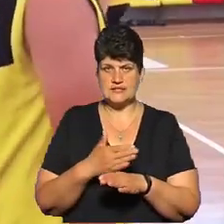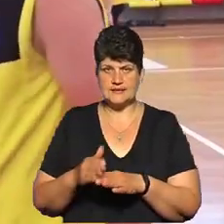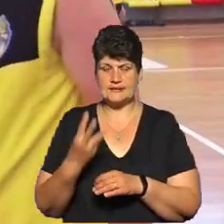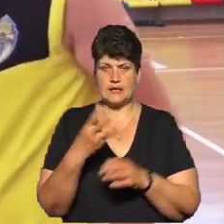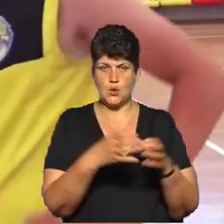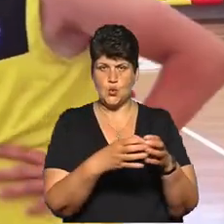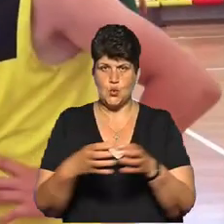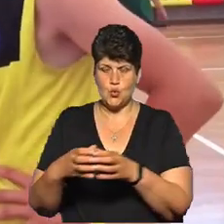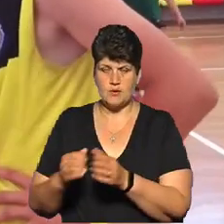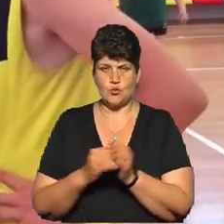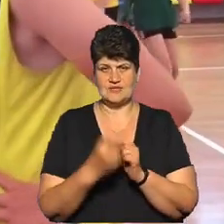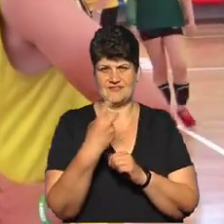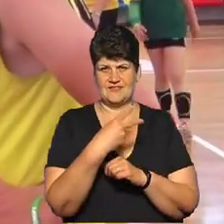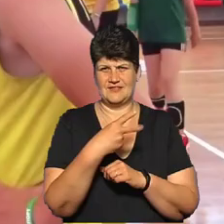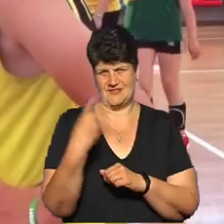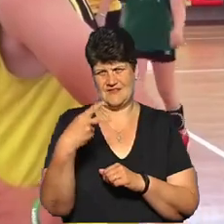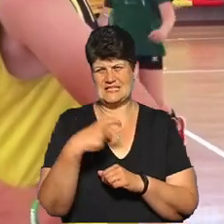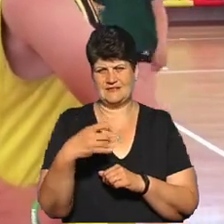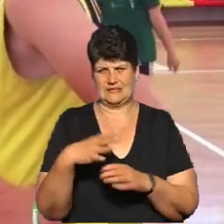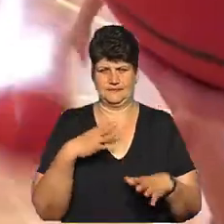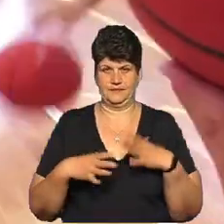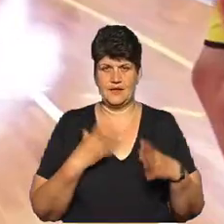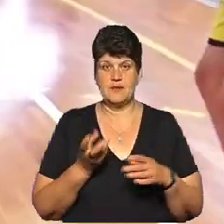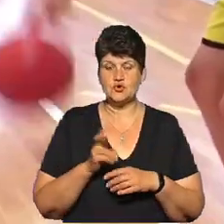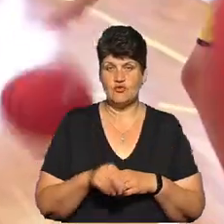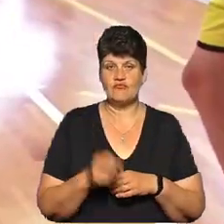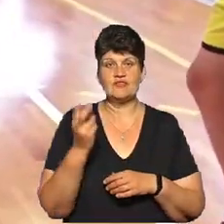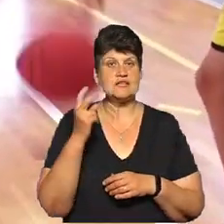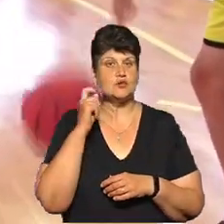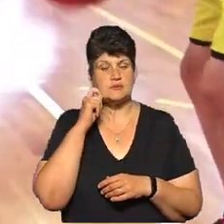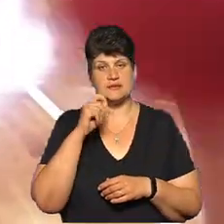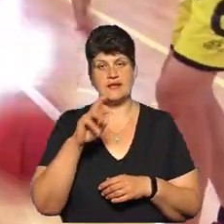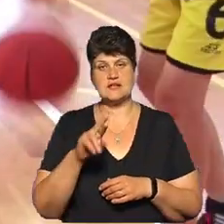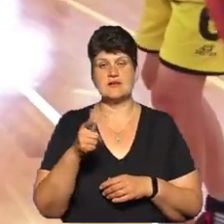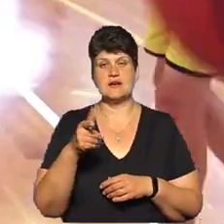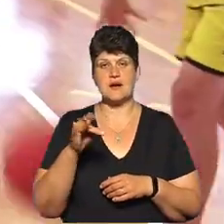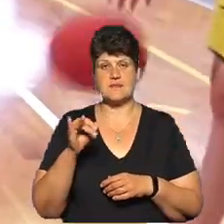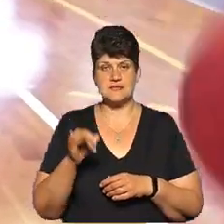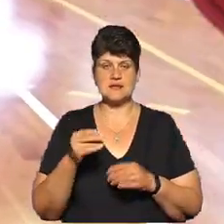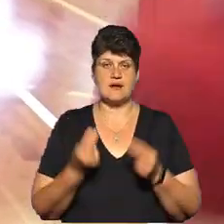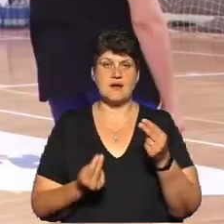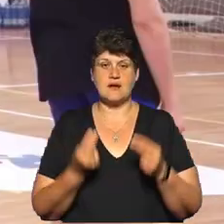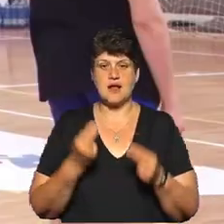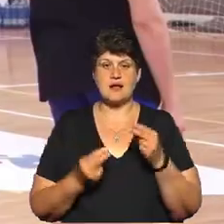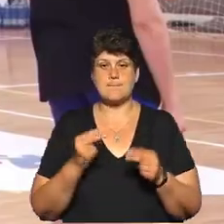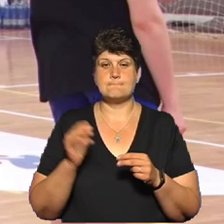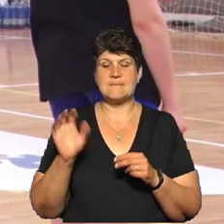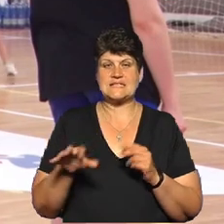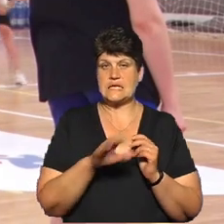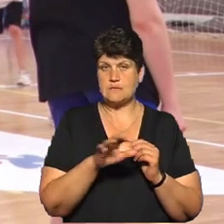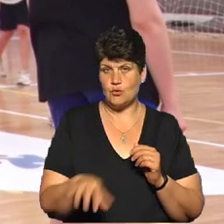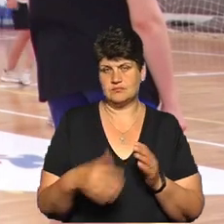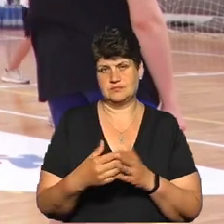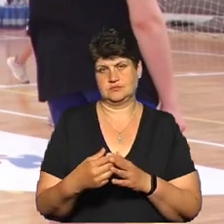хвилин. Прийшов сюди і 12-річний Ярослав Грабас. Хлопець грає баскетбол близько 2 років. Зараз вчиться грати у